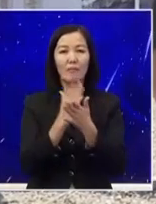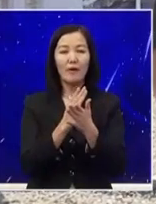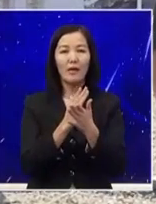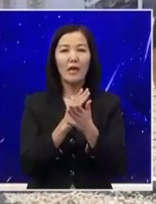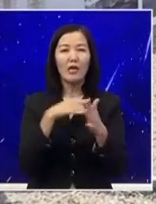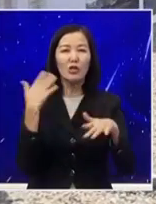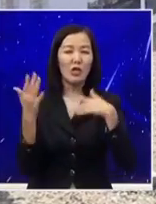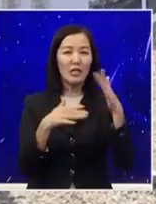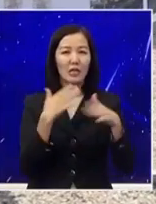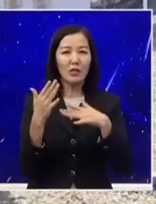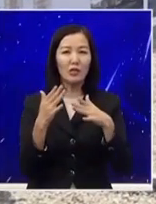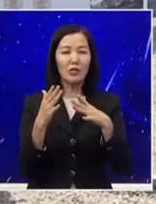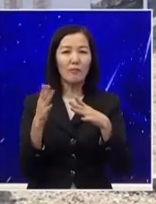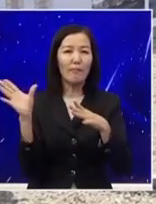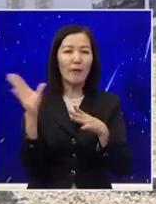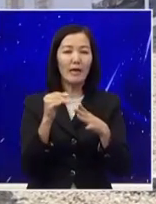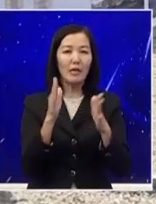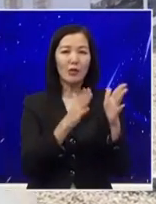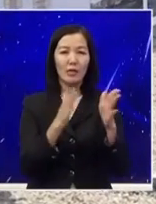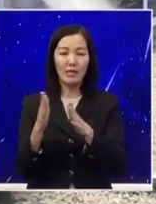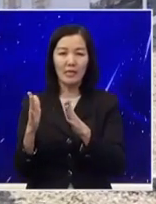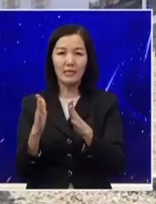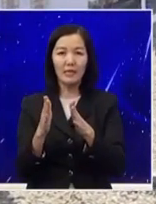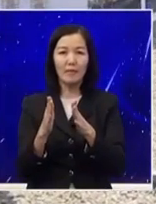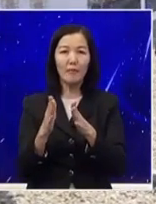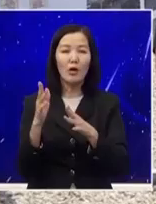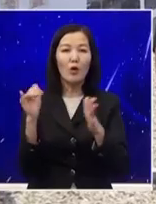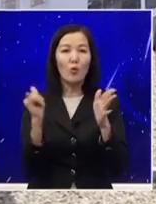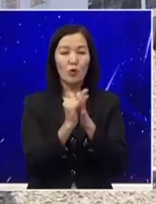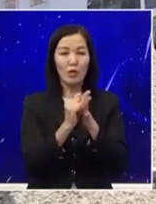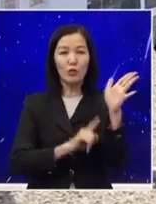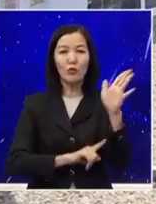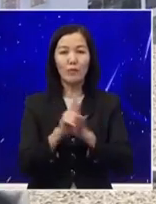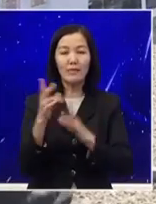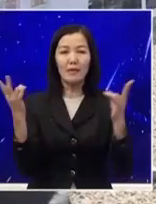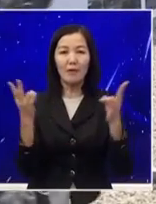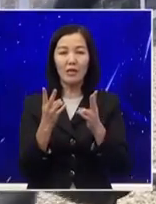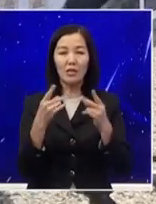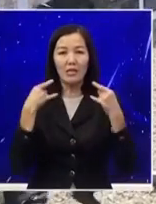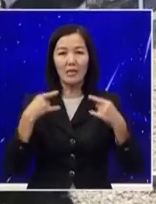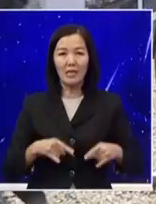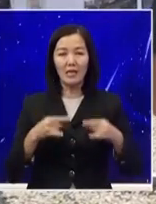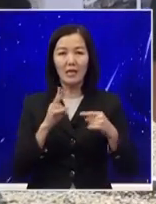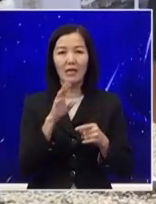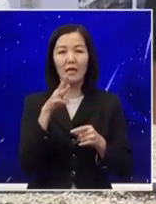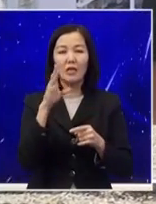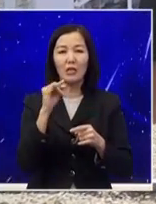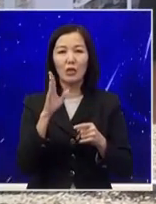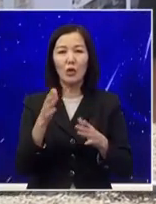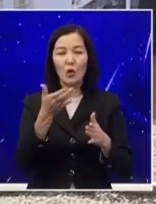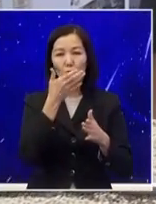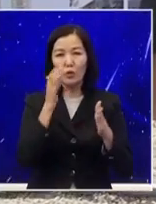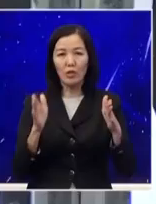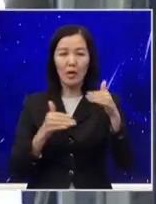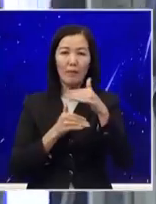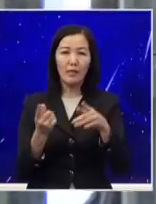желдеткіш құралдары. Келер апта бәрін орындарына қойып реттестіріп құрып бастаймыз. Ал негізі қажетті рентген, КТ, оттек аппараттарын күтіп